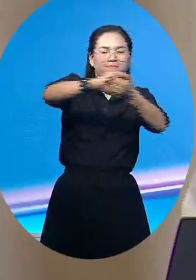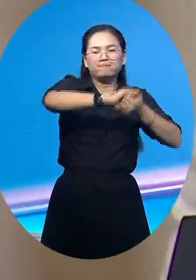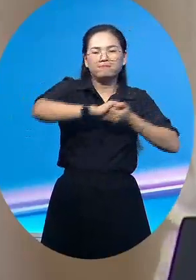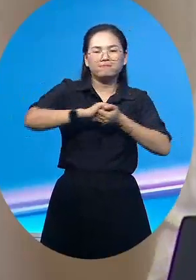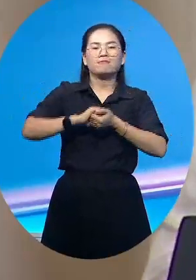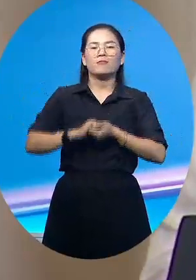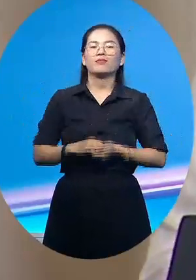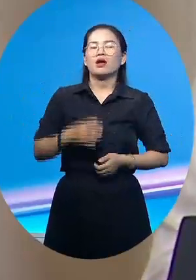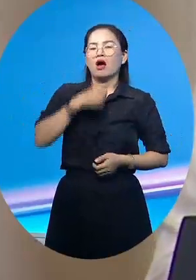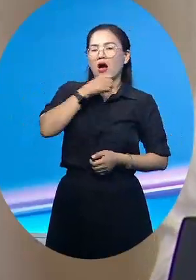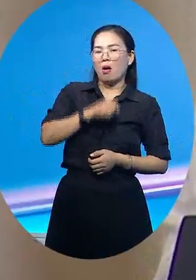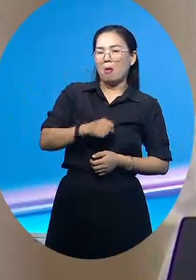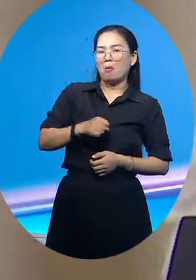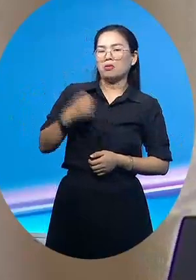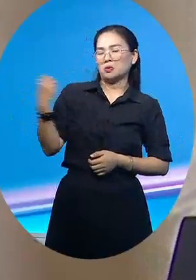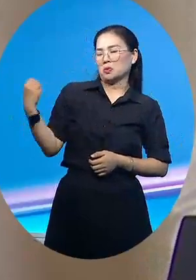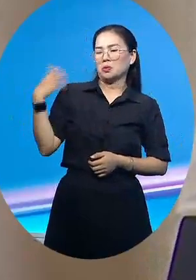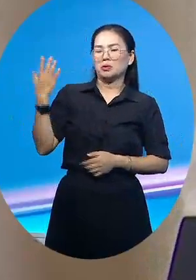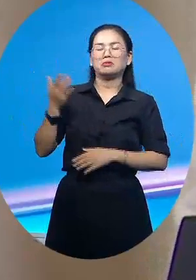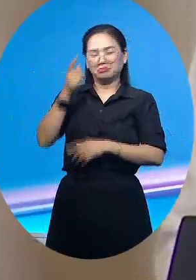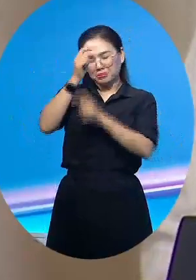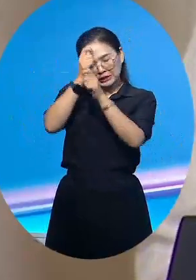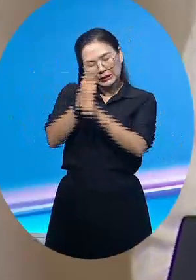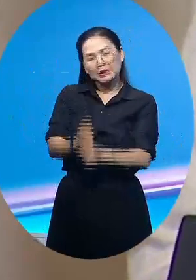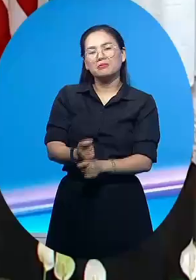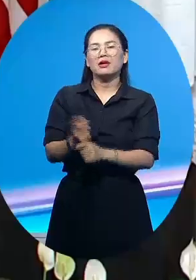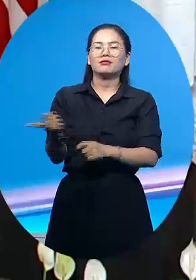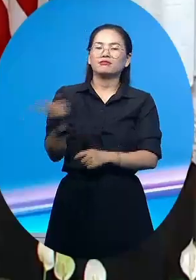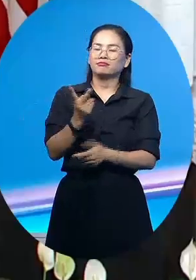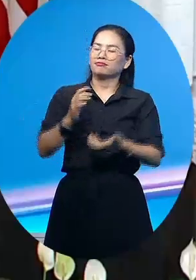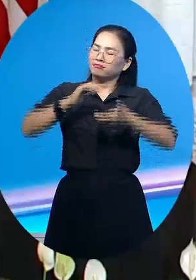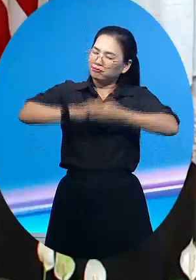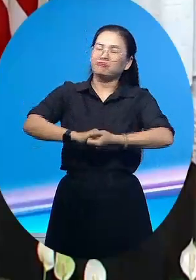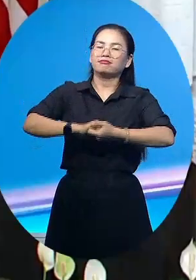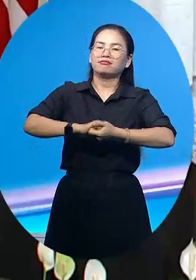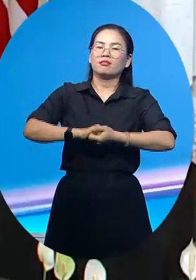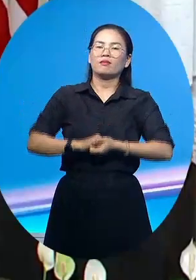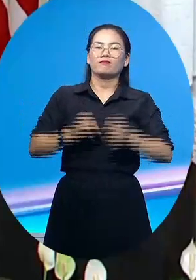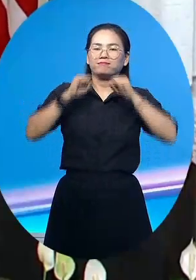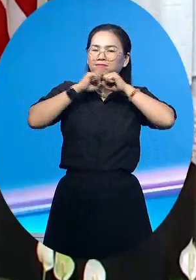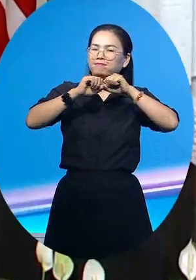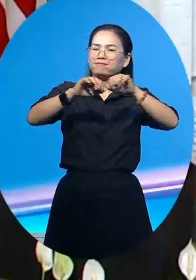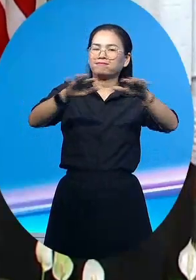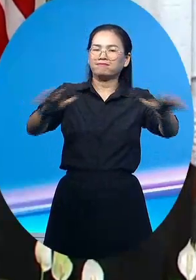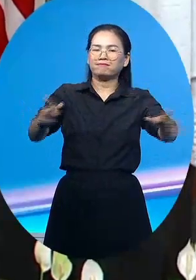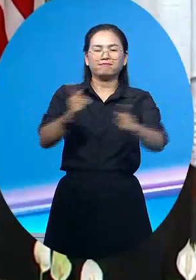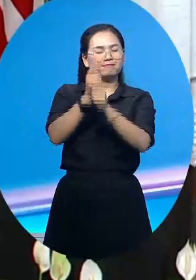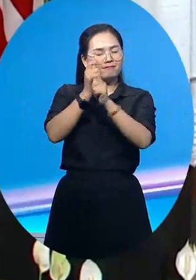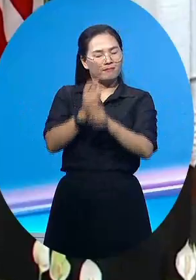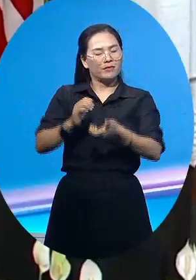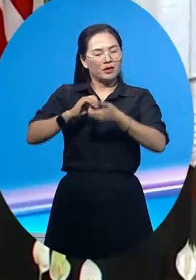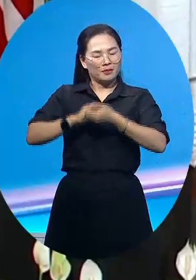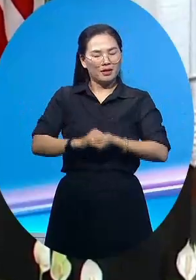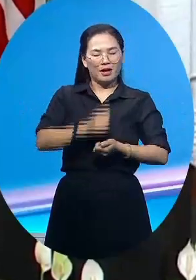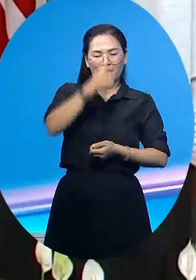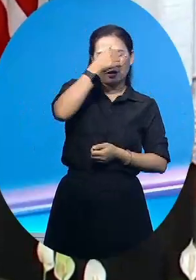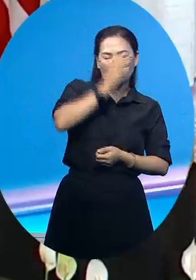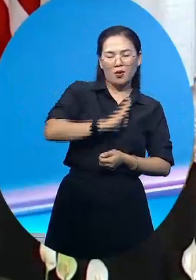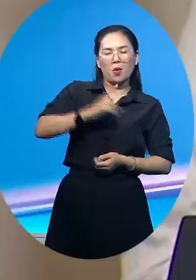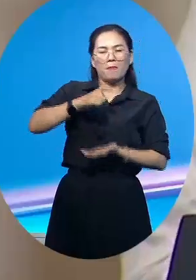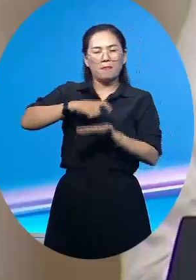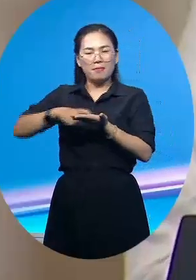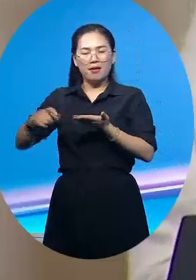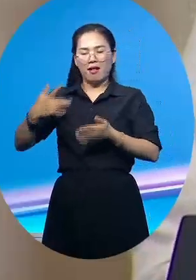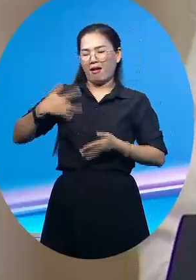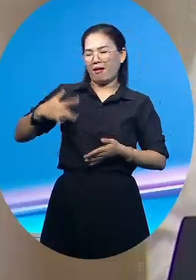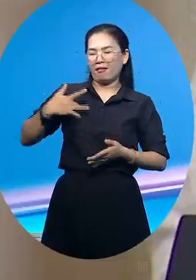lược giữa hai quốc gia sau cuộc gặp giữa hai nhà lãnh đạo tại phòng bầu dục tuyên bố chung giữa hai nhà lãnh đạo nhấn mạnh hợp tác mỹ Ấn Độ sẽ phục vụ